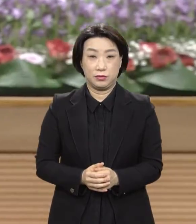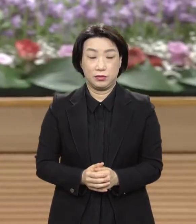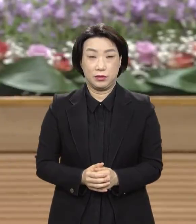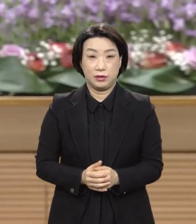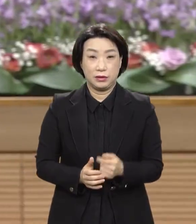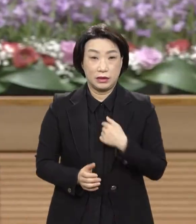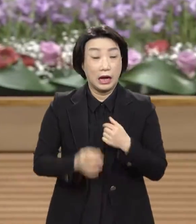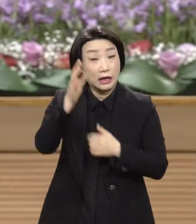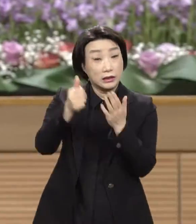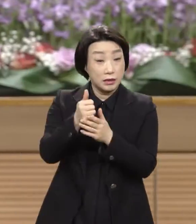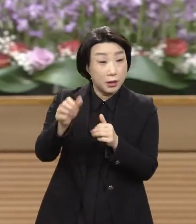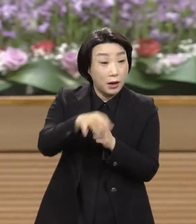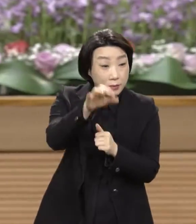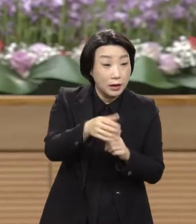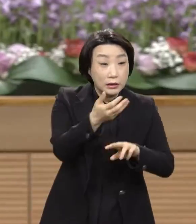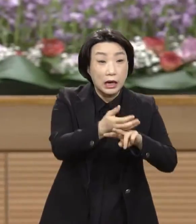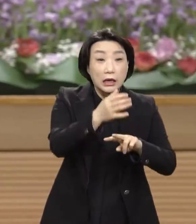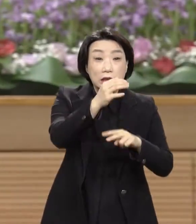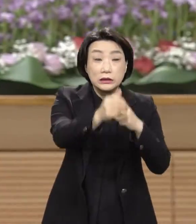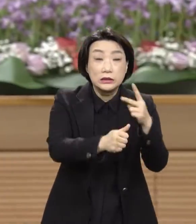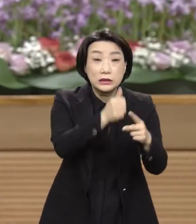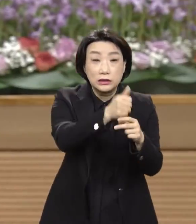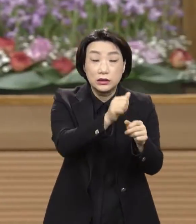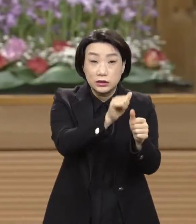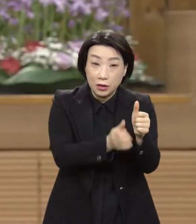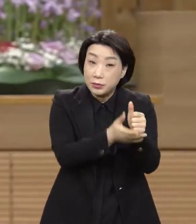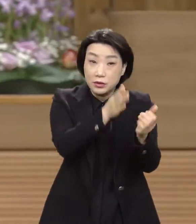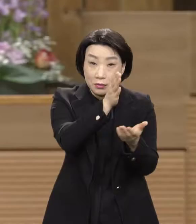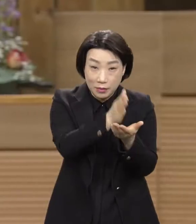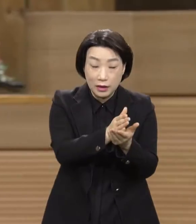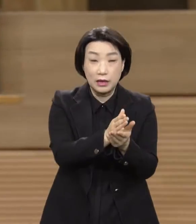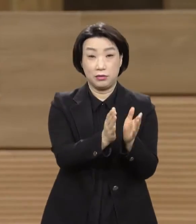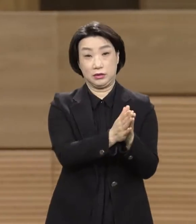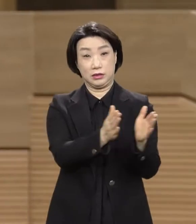내 앞에 다른 신을 두지 말라부터 시작해서